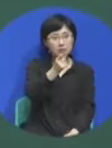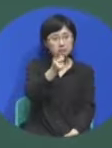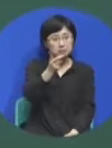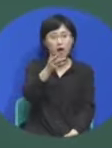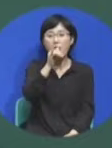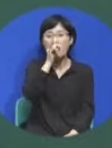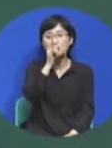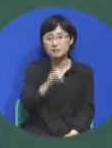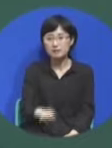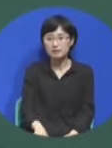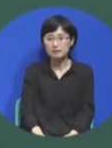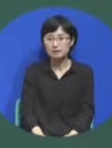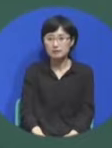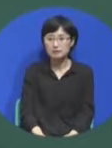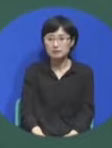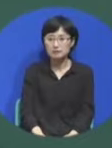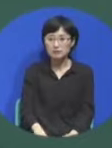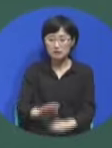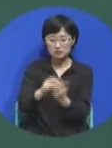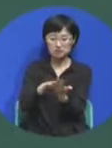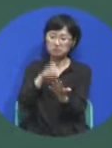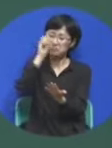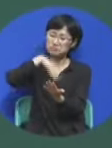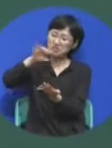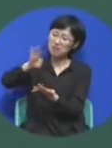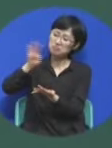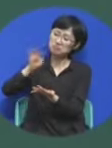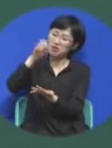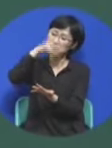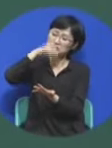我们在礼拜的时候，礼拜前唱几首赞美。 찬송을 선곡하는 것도 그냥 막 하는 게 아니에요.